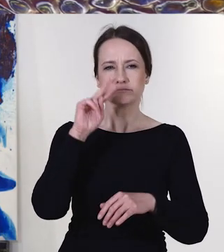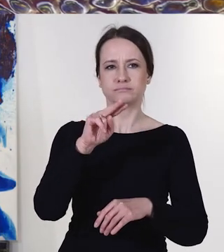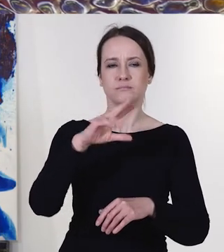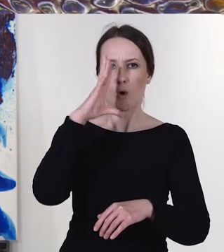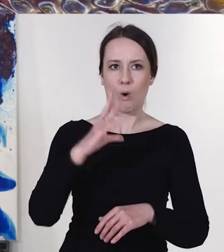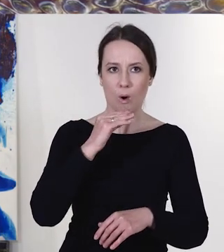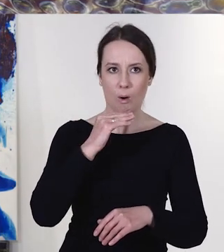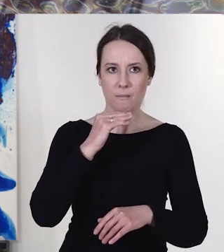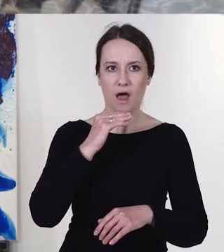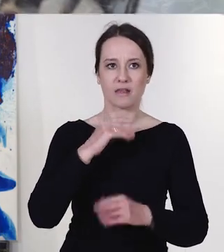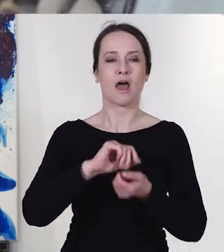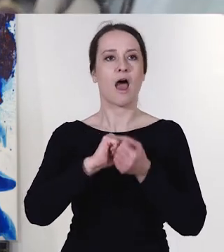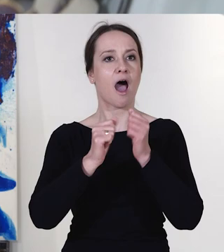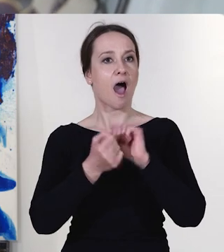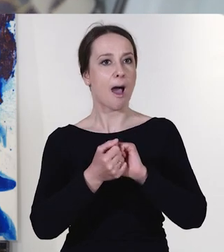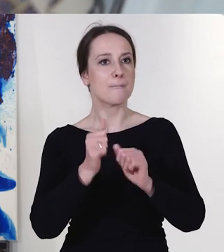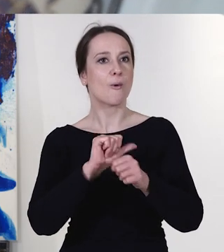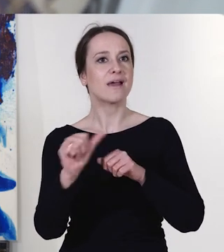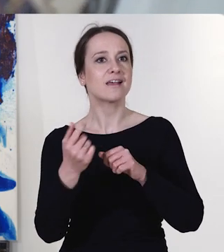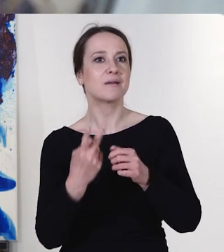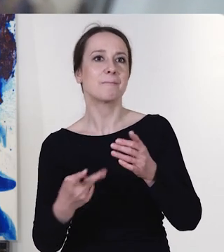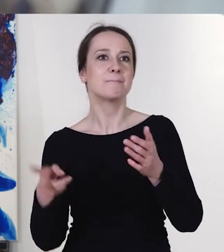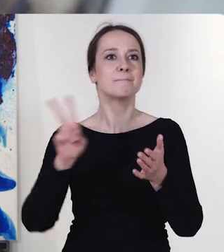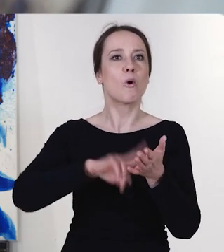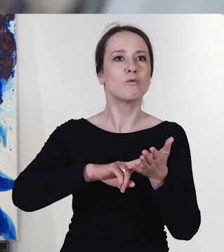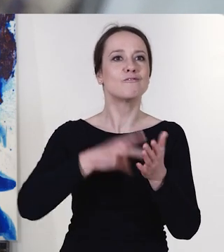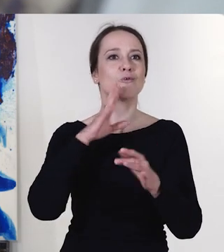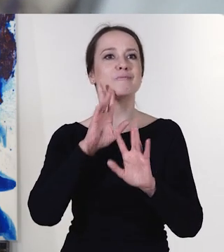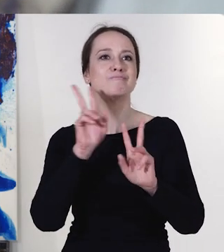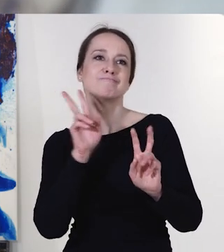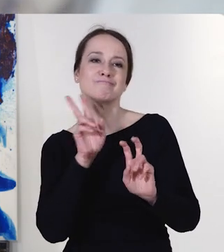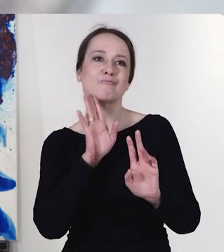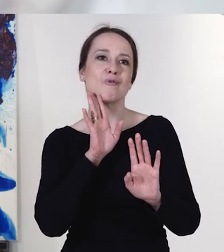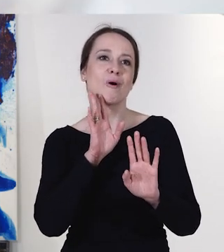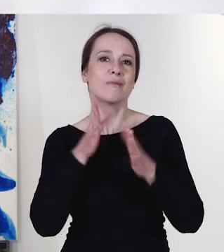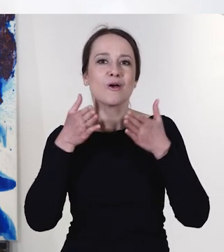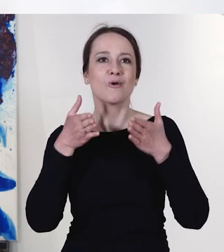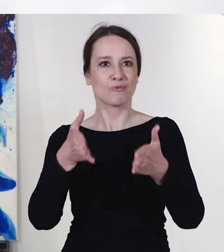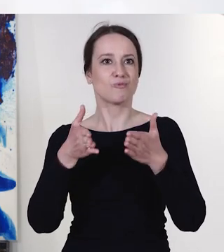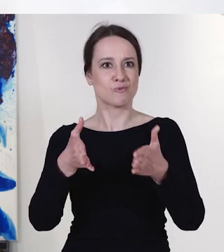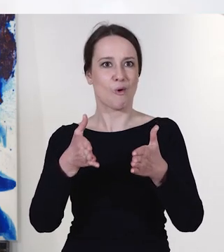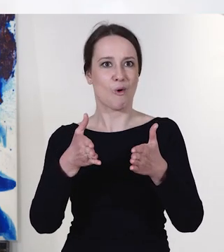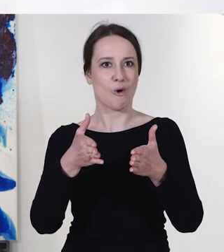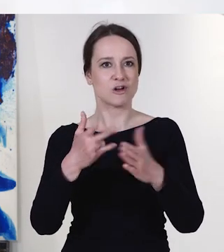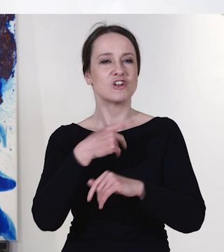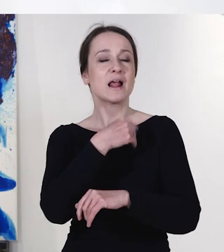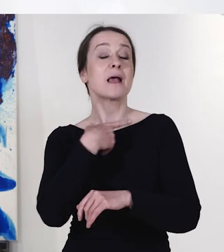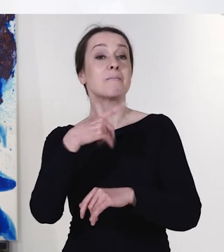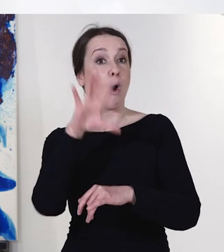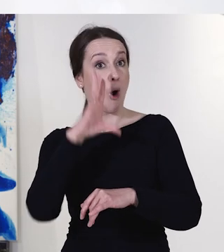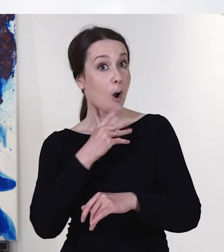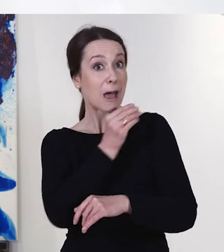stając się takim podwójnym foremkę gdzie materia zebrana z obrazu